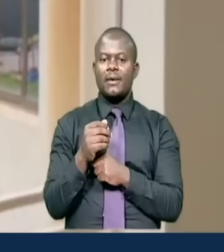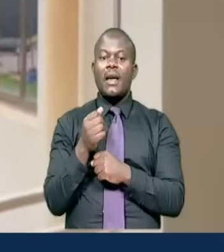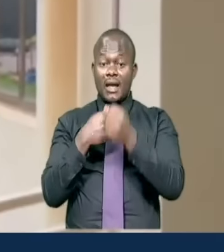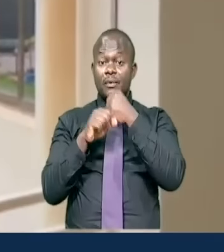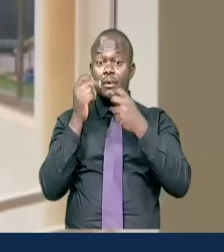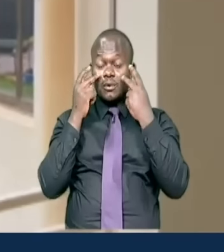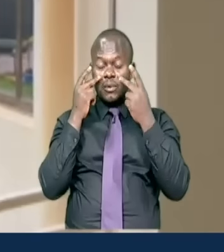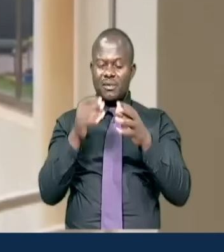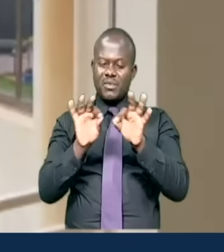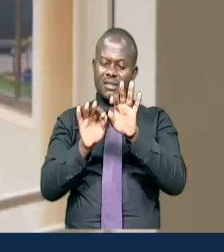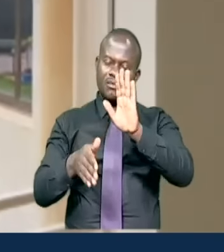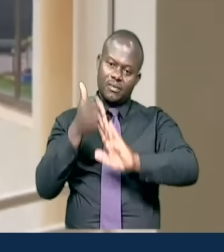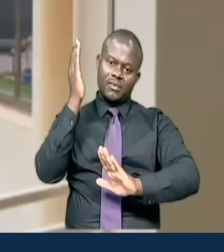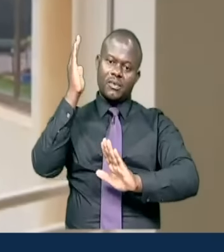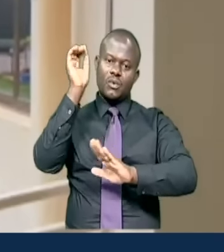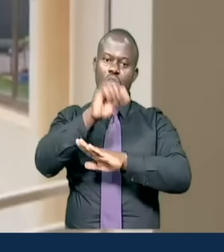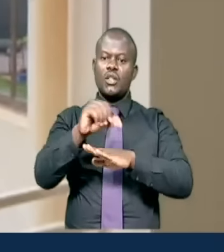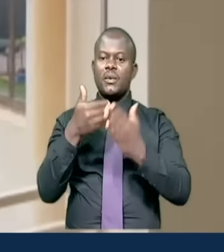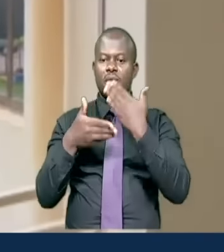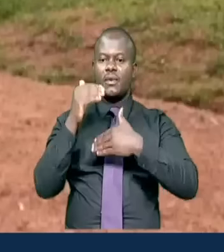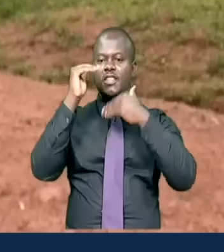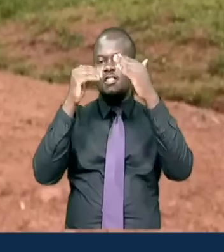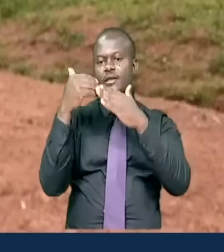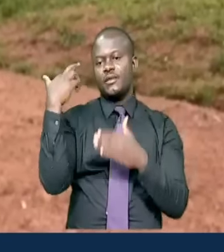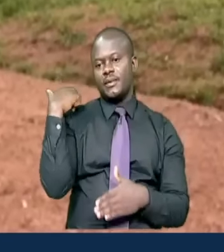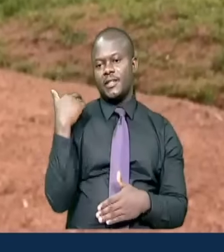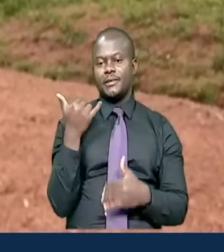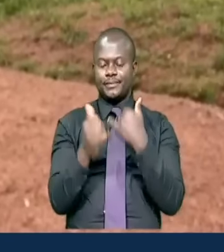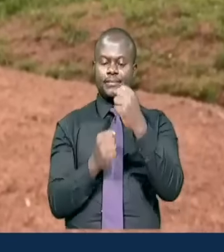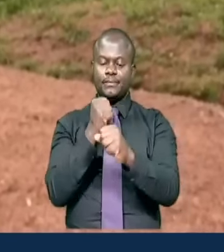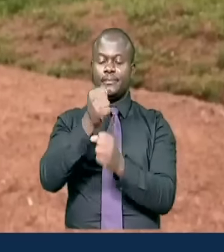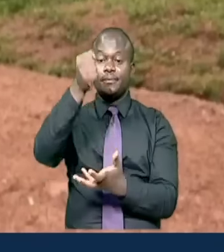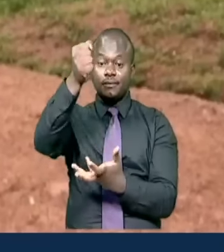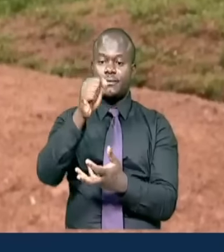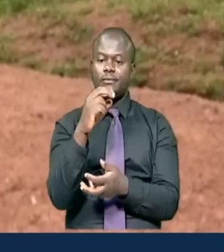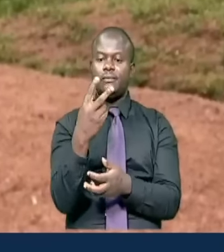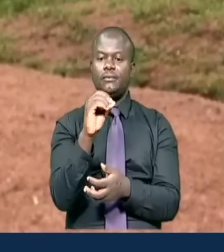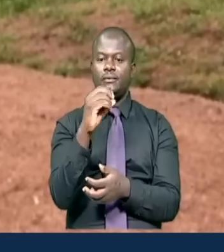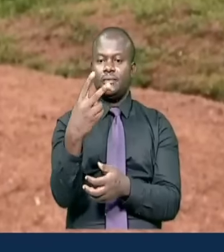tubona byihutirwa kurusha ibindi tukabiganiraho n'inzego bireba. Muri uyu mwaka w'ingengo y'imari wa